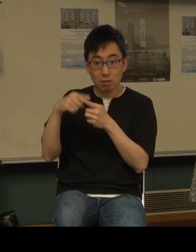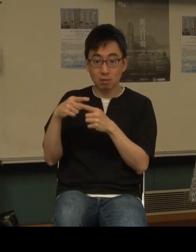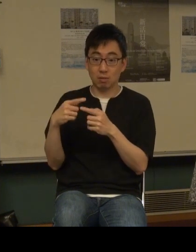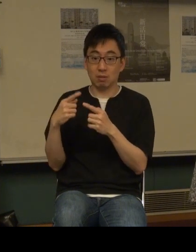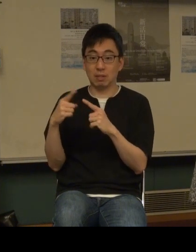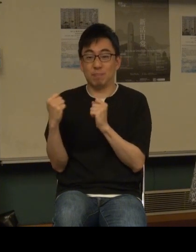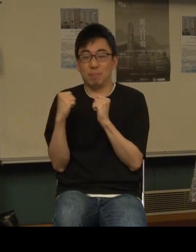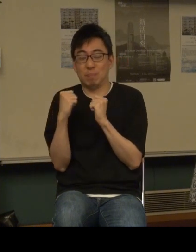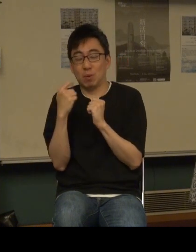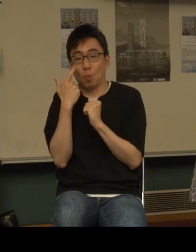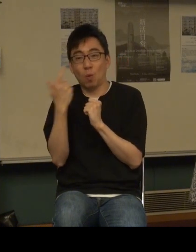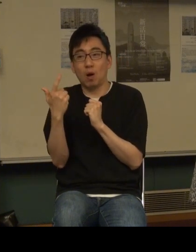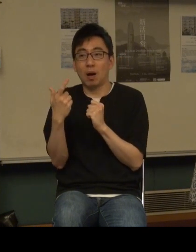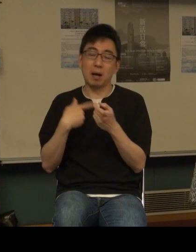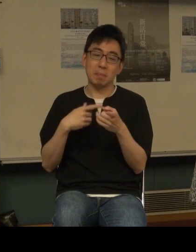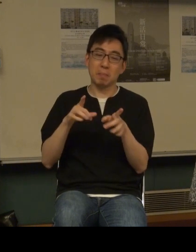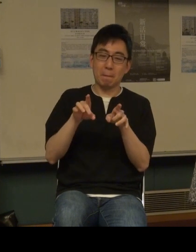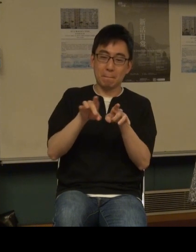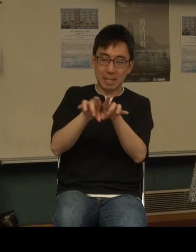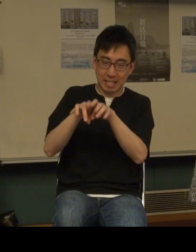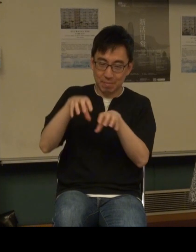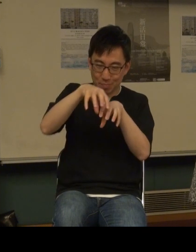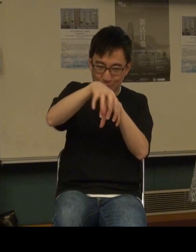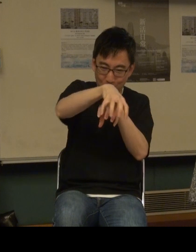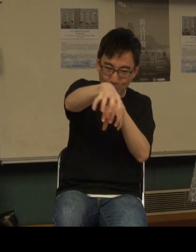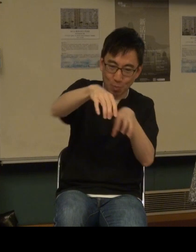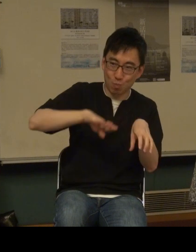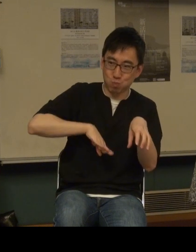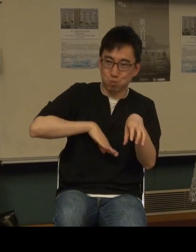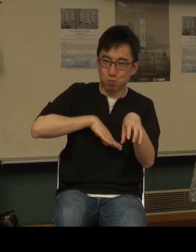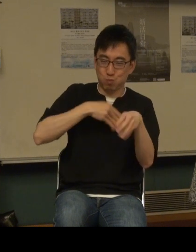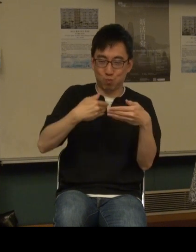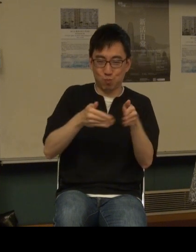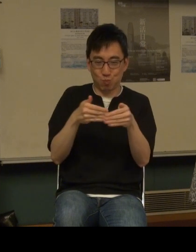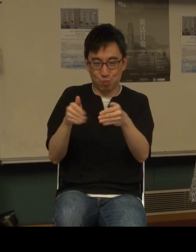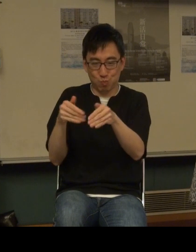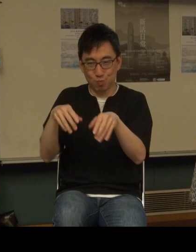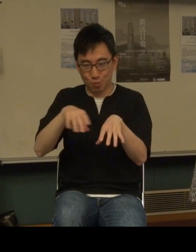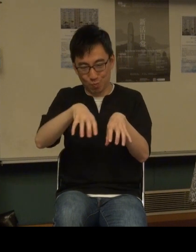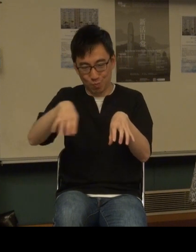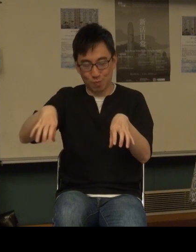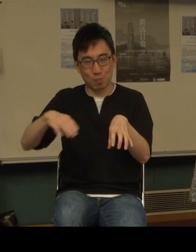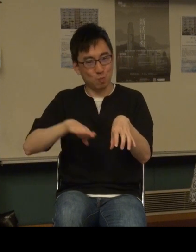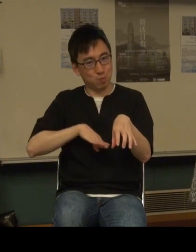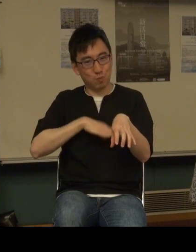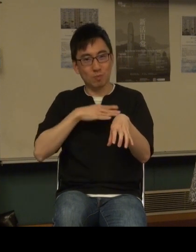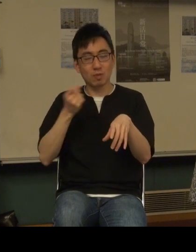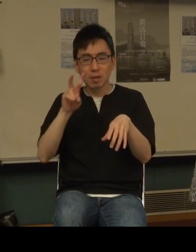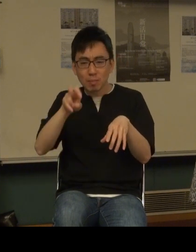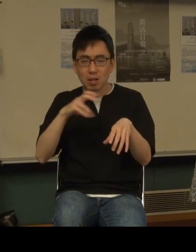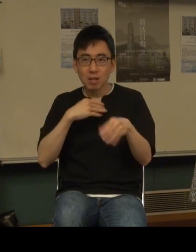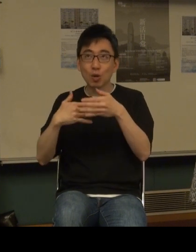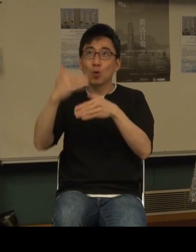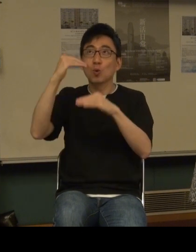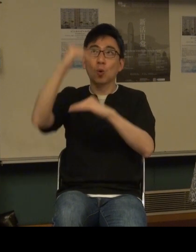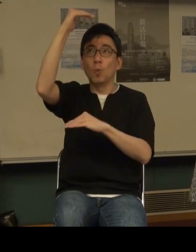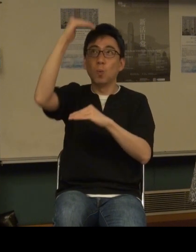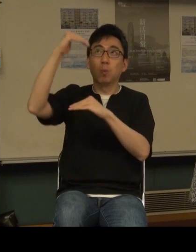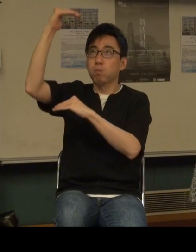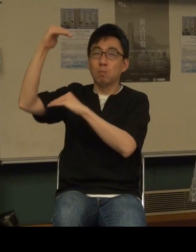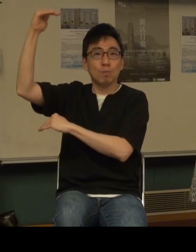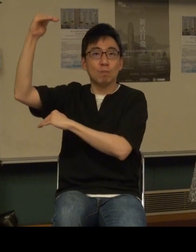好多啦！你見嚇，即係擺曬滿曬嚇，成個空間嘅。咁但係你見到咧，真係樓底係好高啦，同埋佢最初嘅時